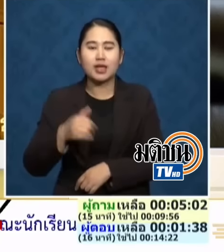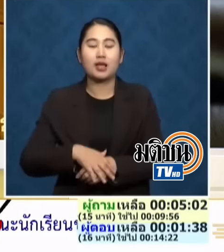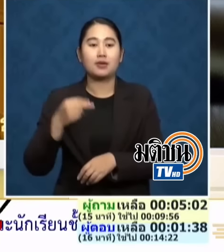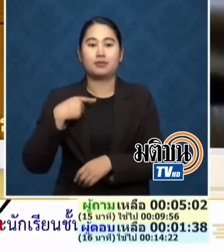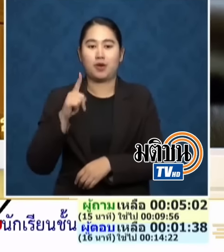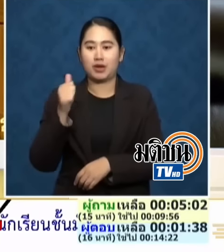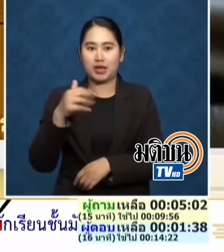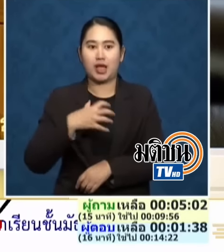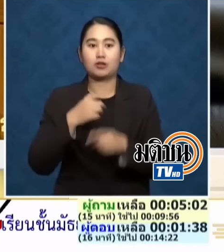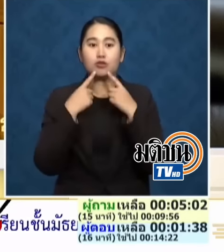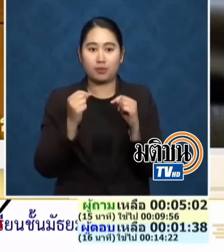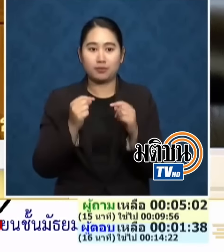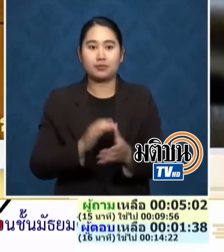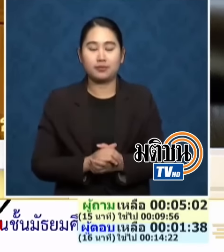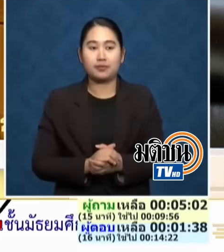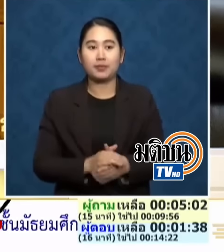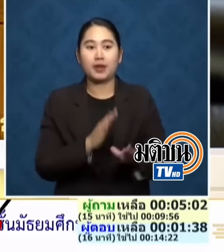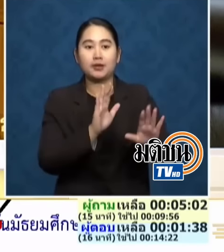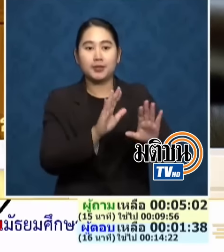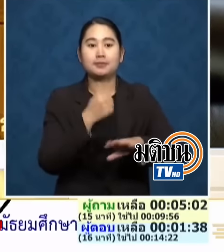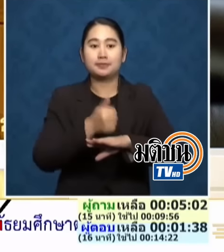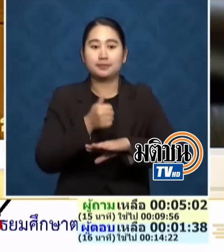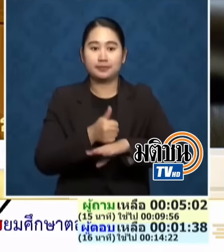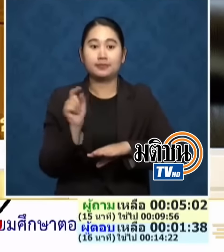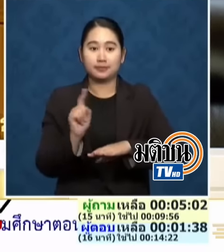นะมอยขอยากตอบฟฏีชติ piratesก